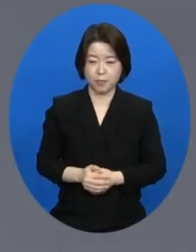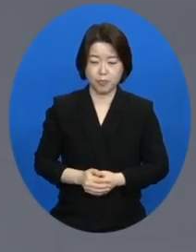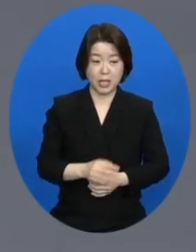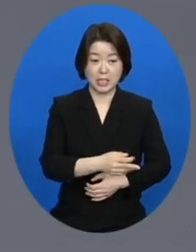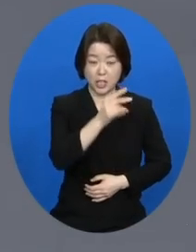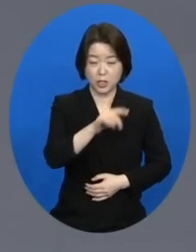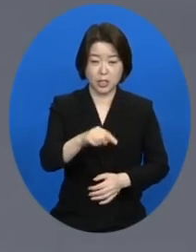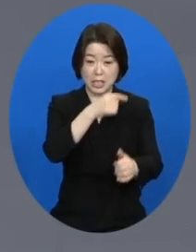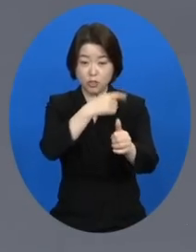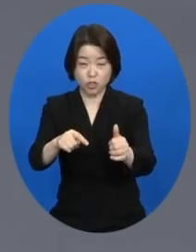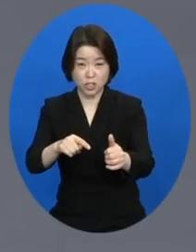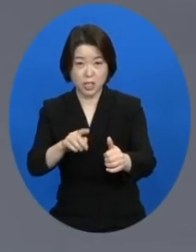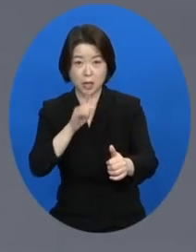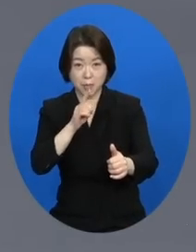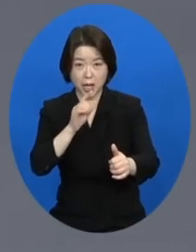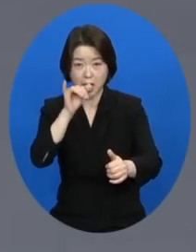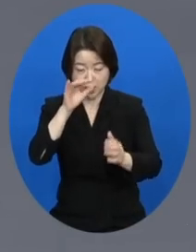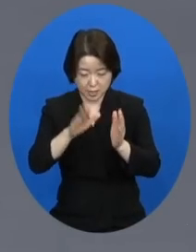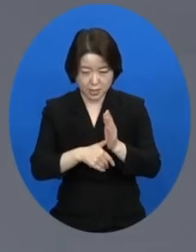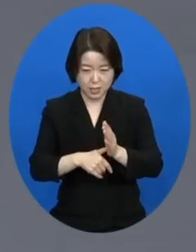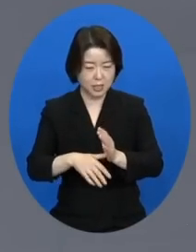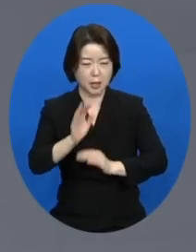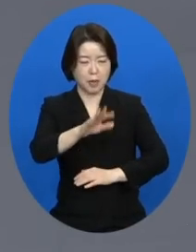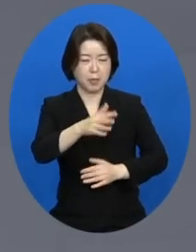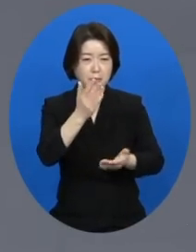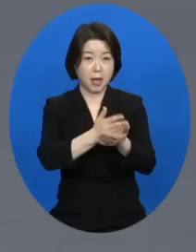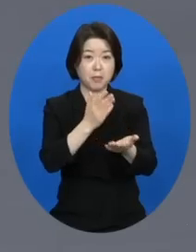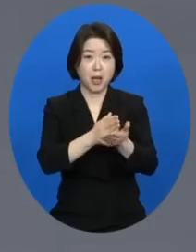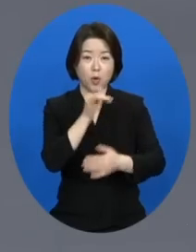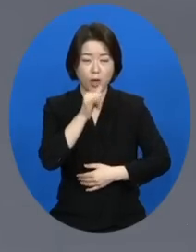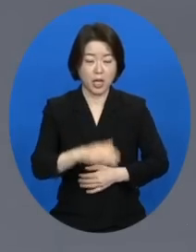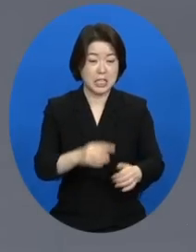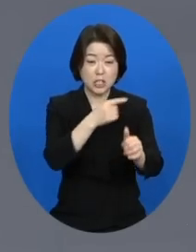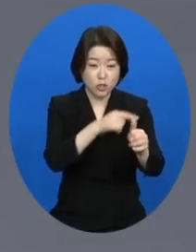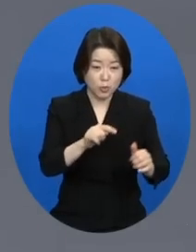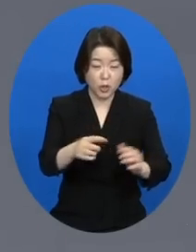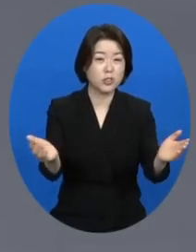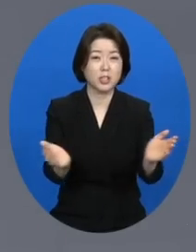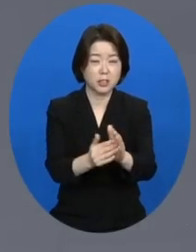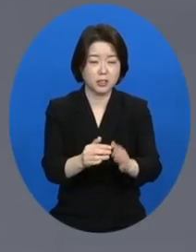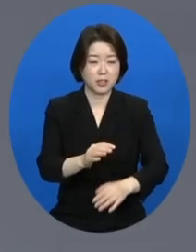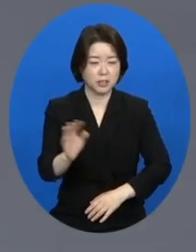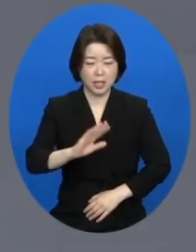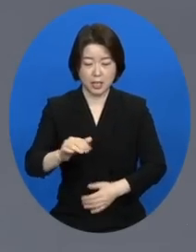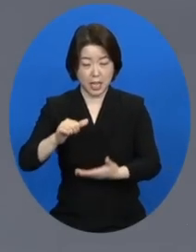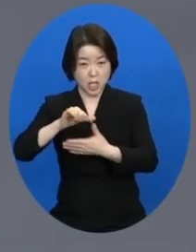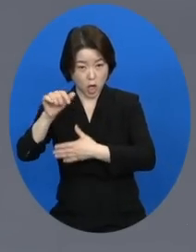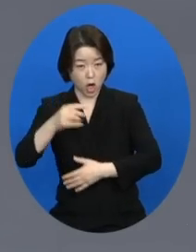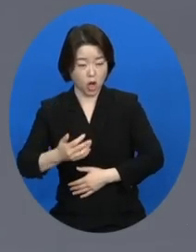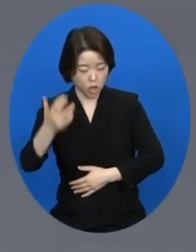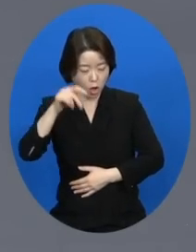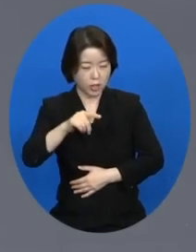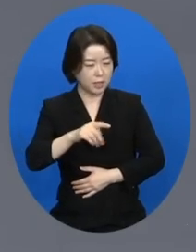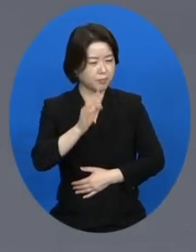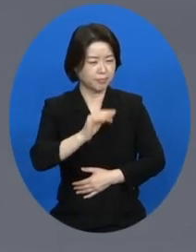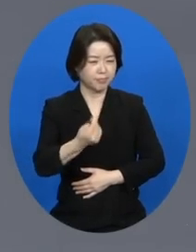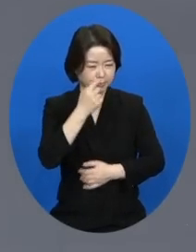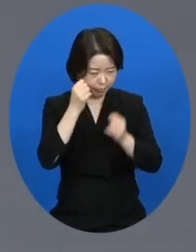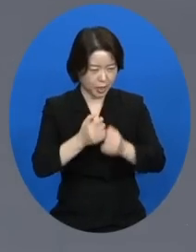말렸죠. 그러니까 죽였으면 또 거기서 끝나는 건데 살리자고 하는 거예요. 근데 또 루벤은